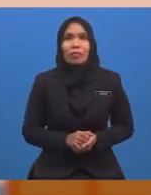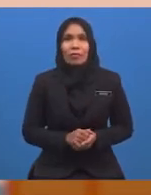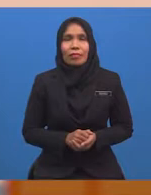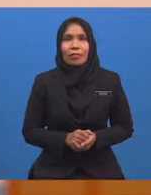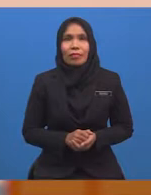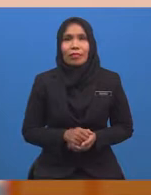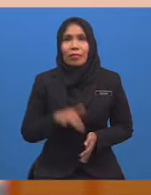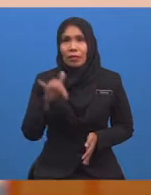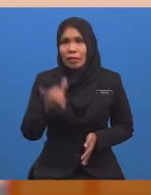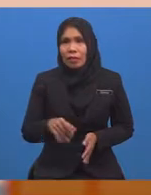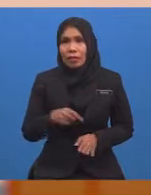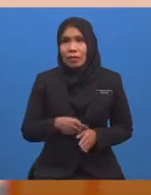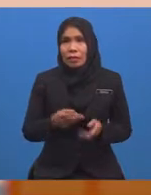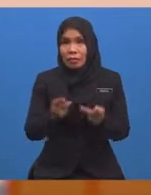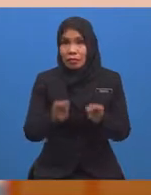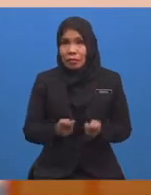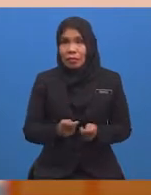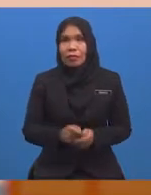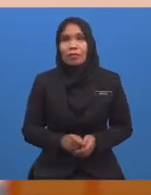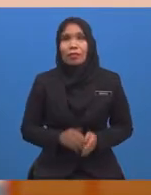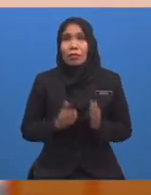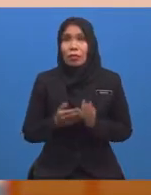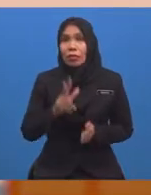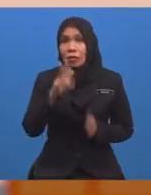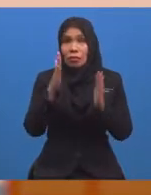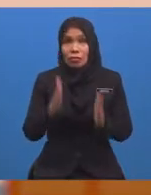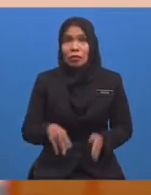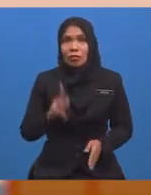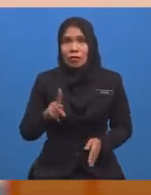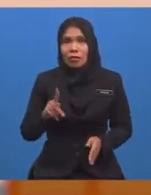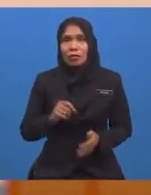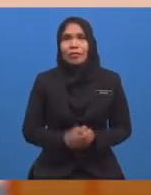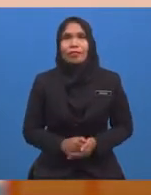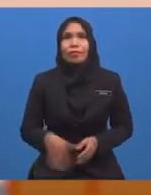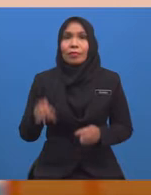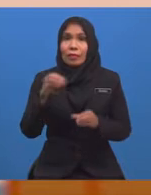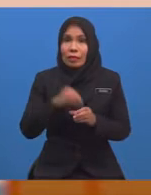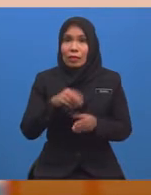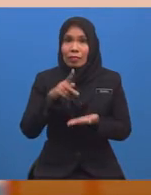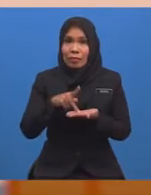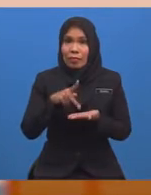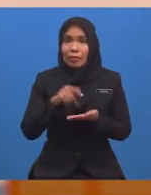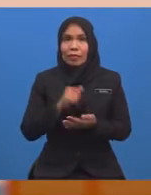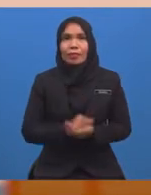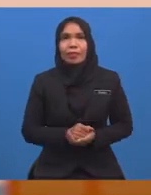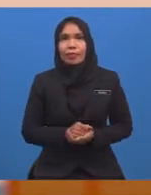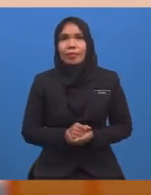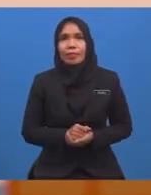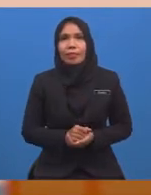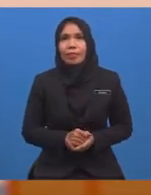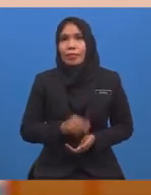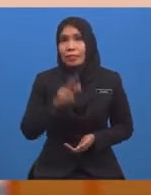kanak-kanak hai hai di dalam keadaan kita menulis tiga